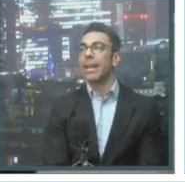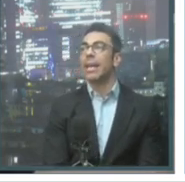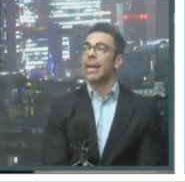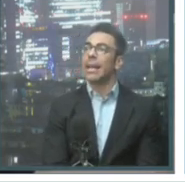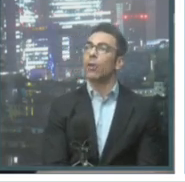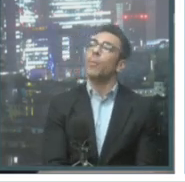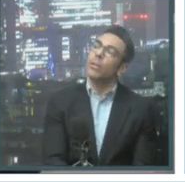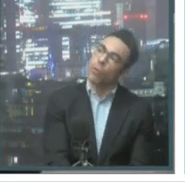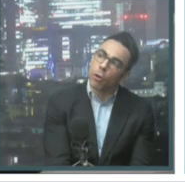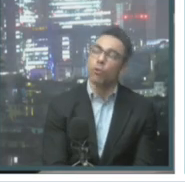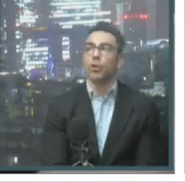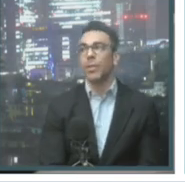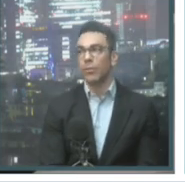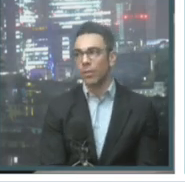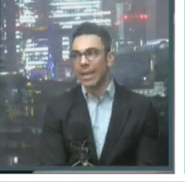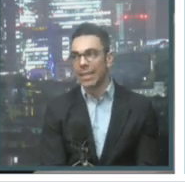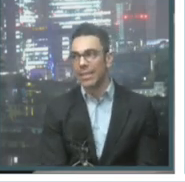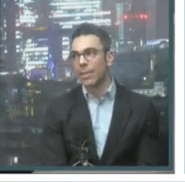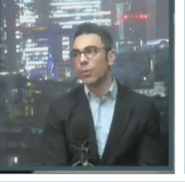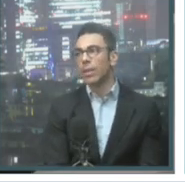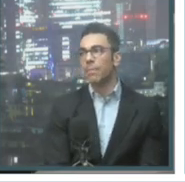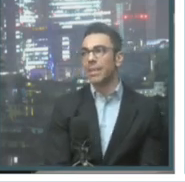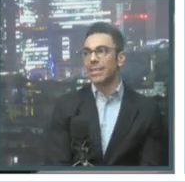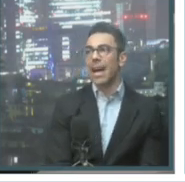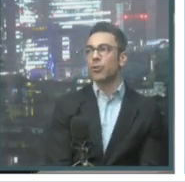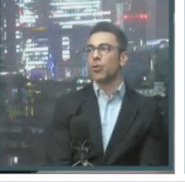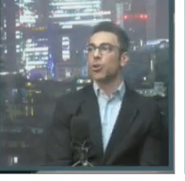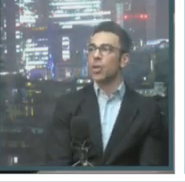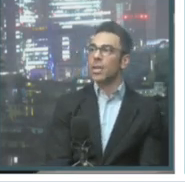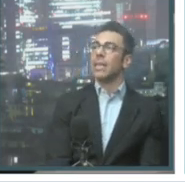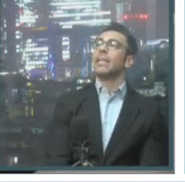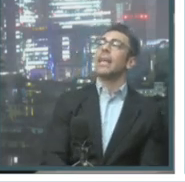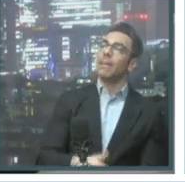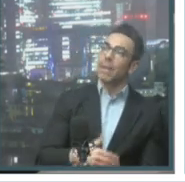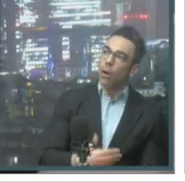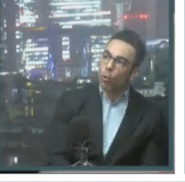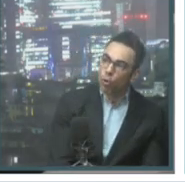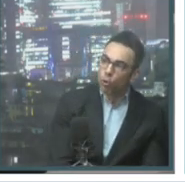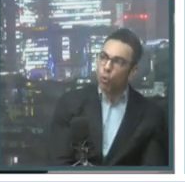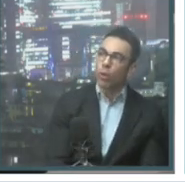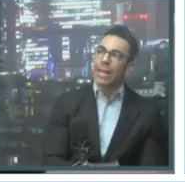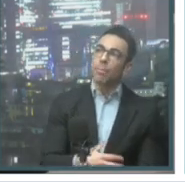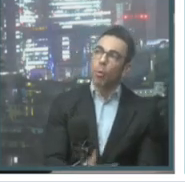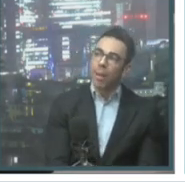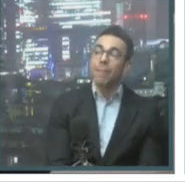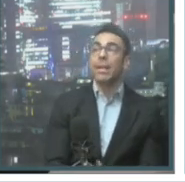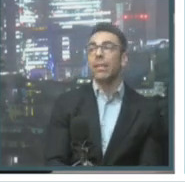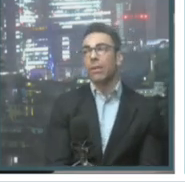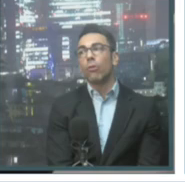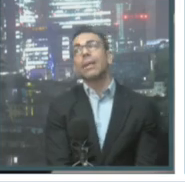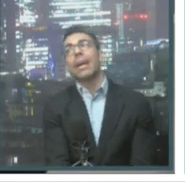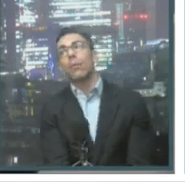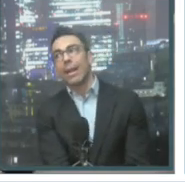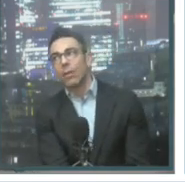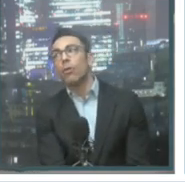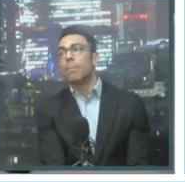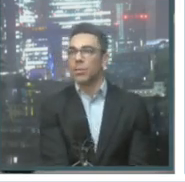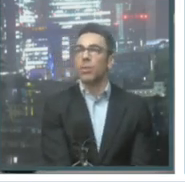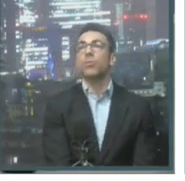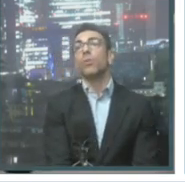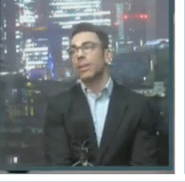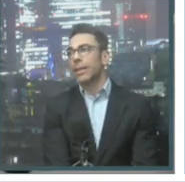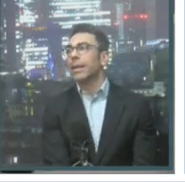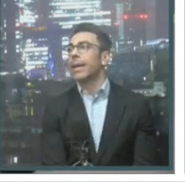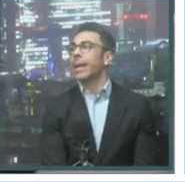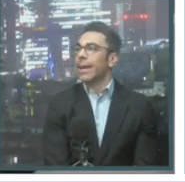sempre il l'argomento riconoscimento della lis quindi sono il saggio pure la cura dei problemi e le difficoltà che riguardano le